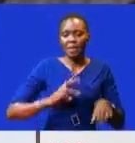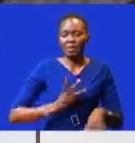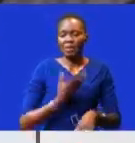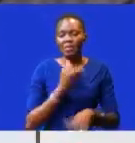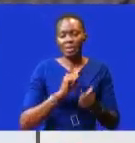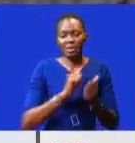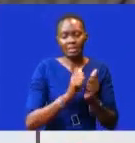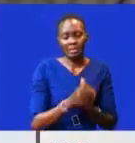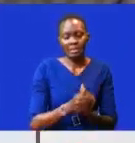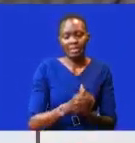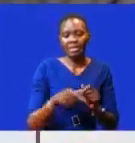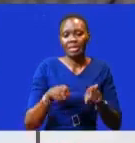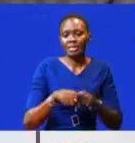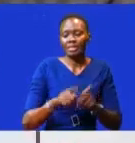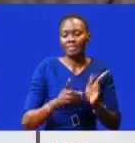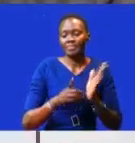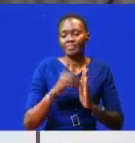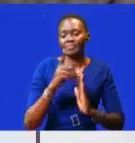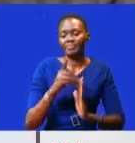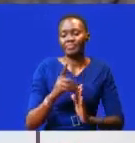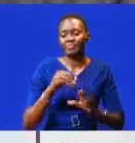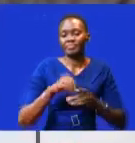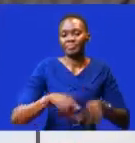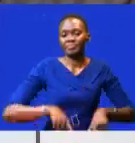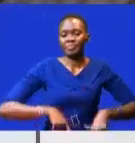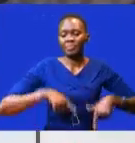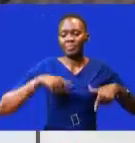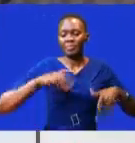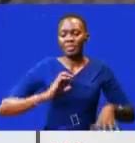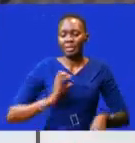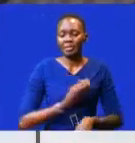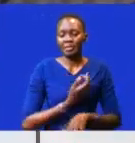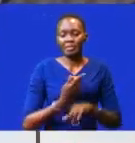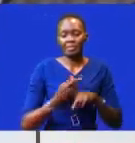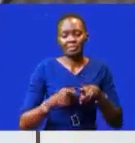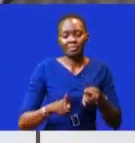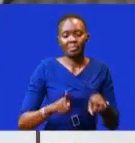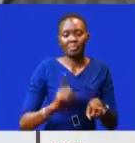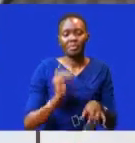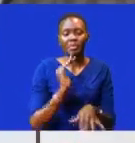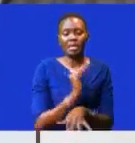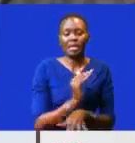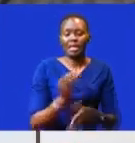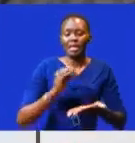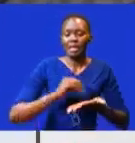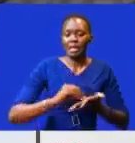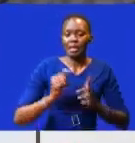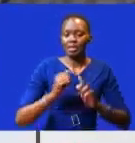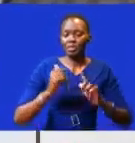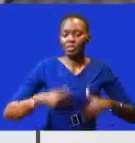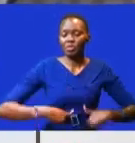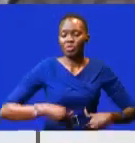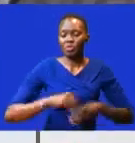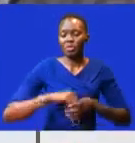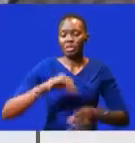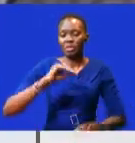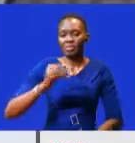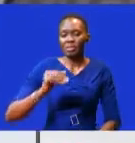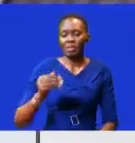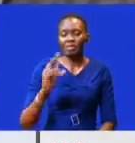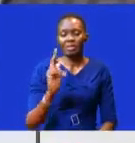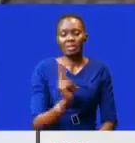To wadwaro kendo dongruok e ngima wa. To akwa kendo yudhe mantie e got kocha ni